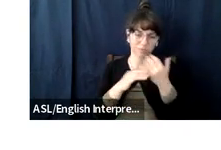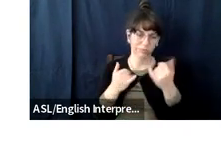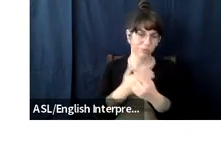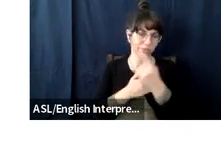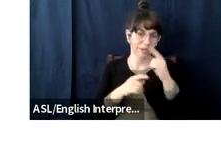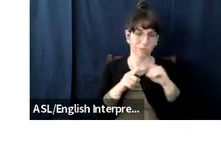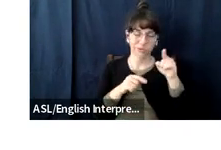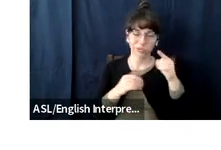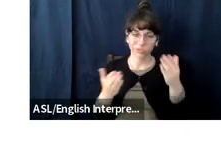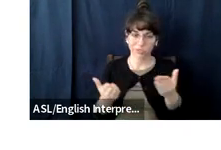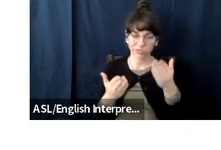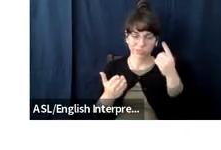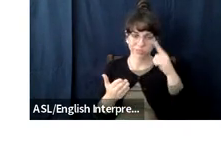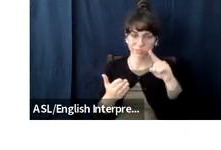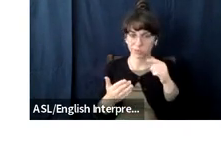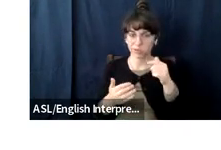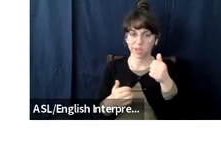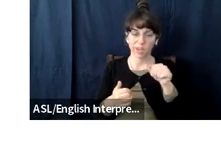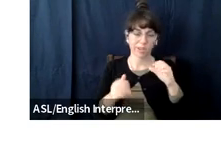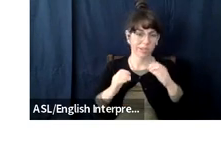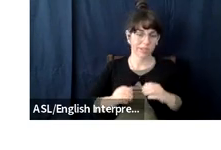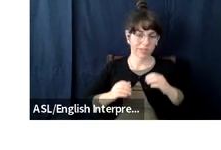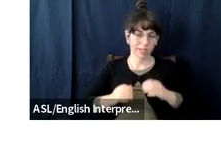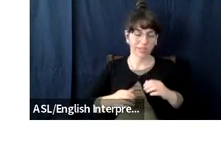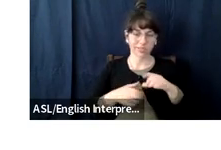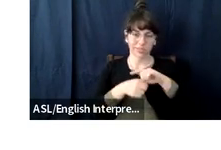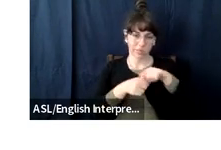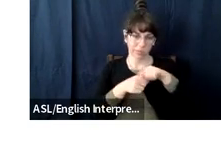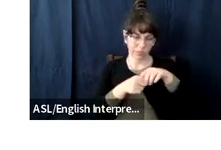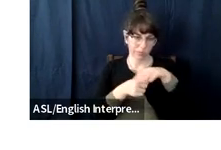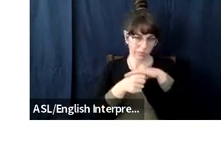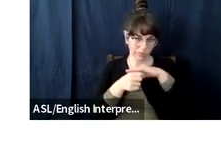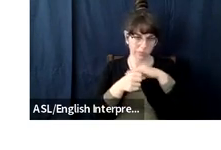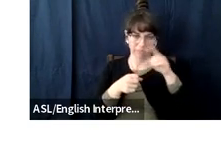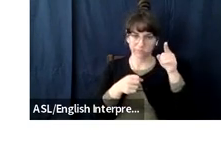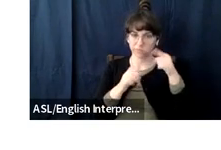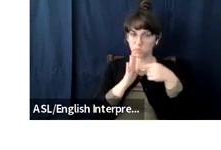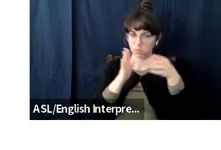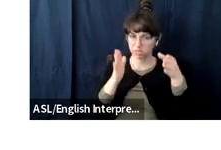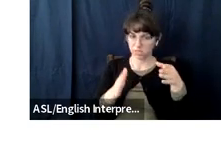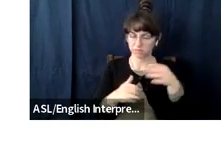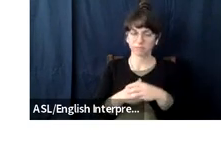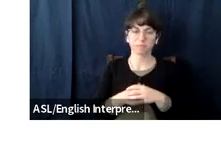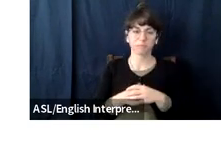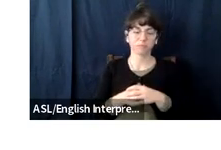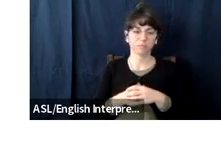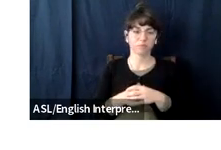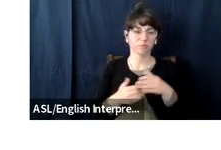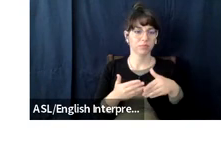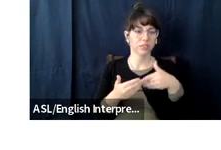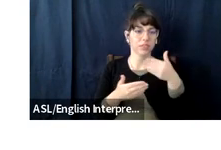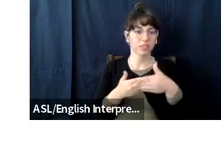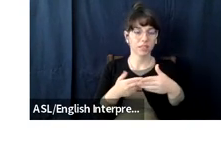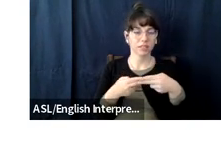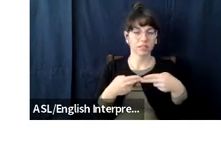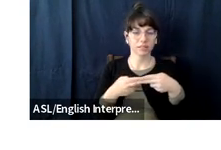clients of that Regional Center's catchment area. Next slide please. Next Next we'll also include